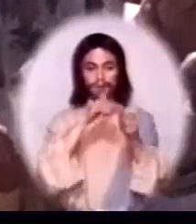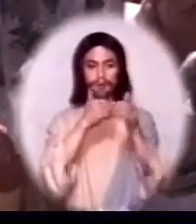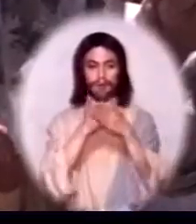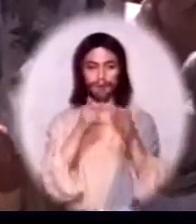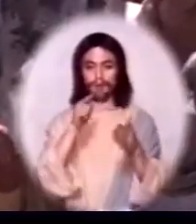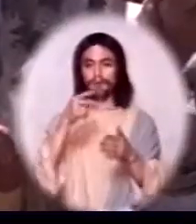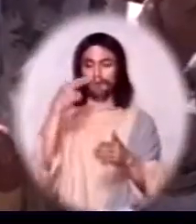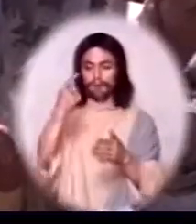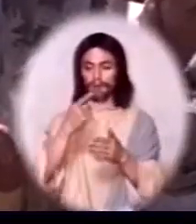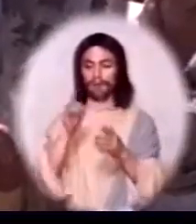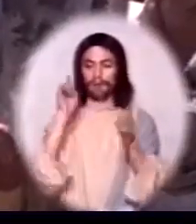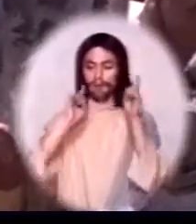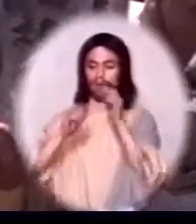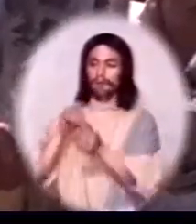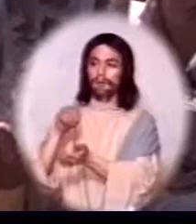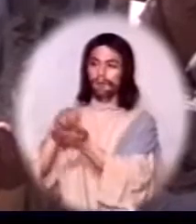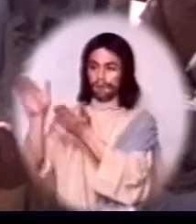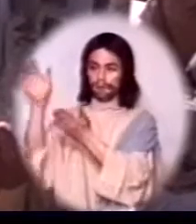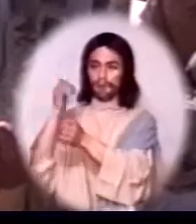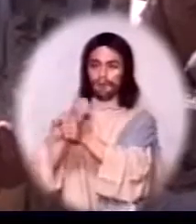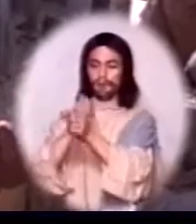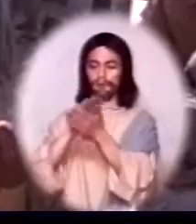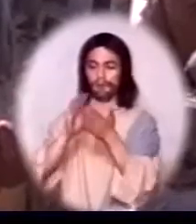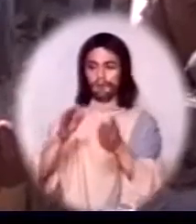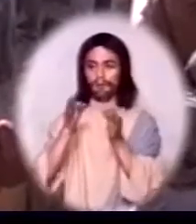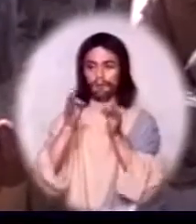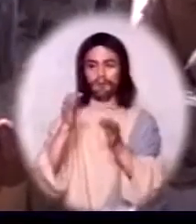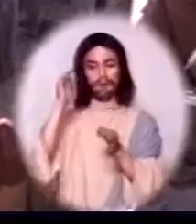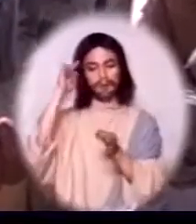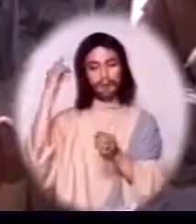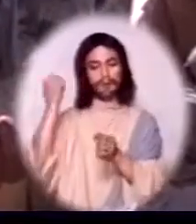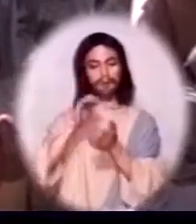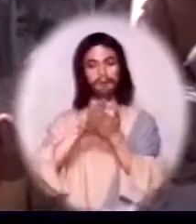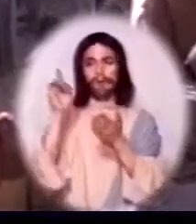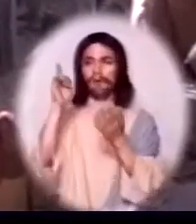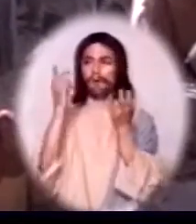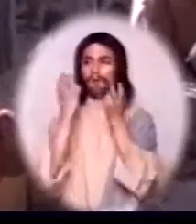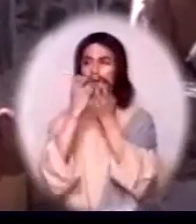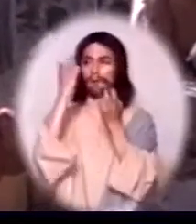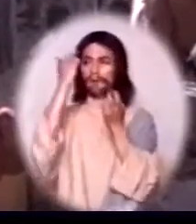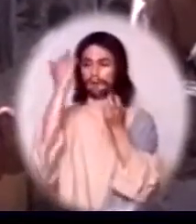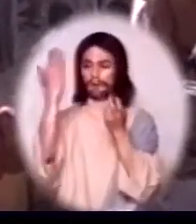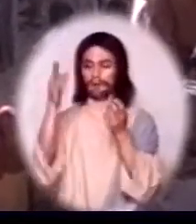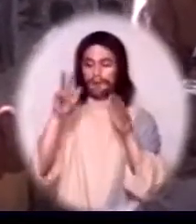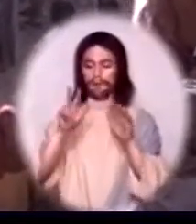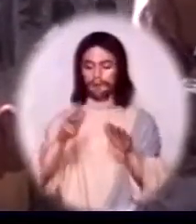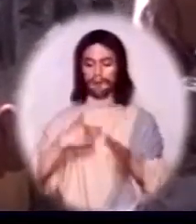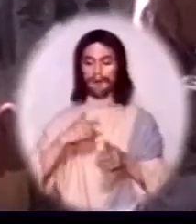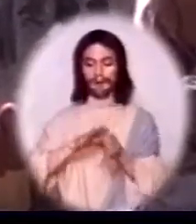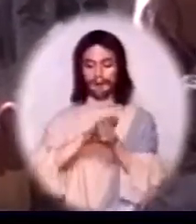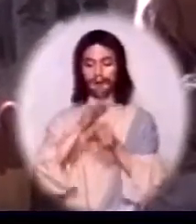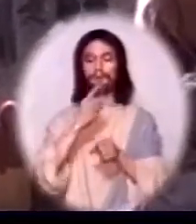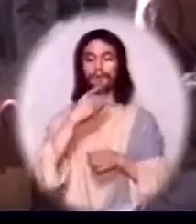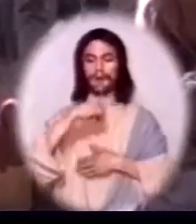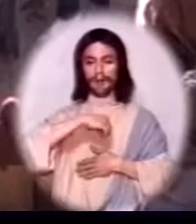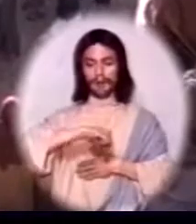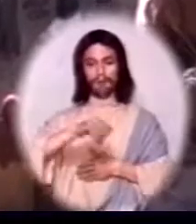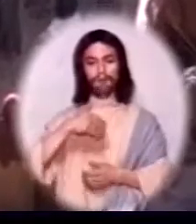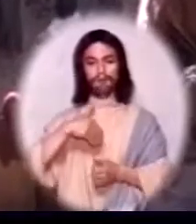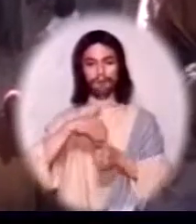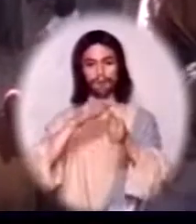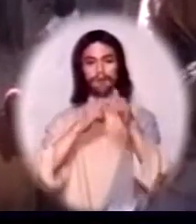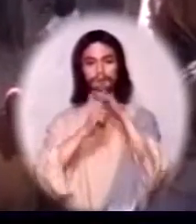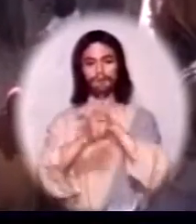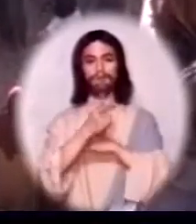보내니 그마저도 상처를 입히고 쫓아보냈다. 포도원 주인은 생각을 했다. 어떻게 할까? 이번에는 내 사랑하는 외아들을